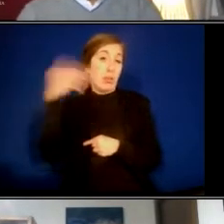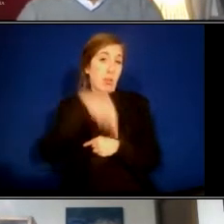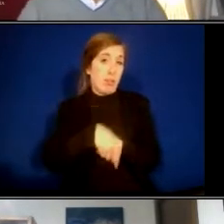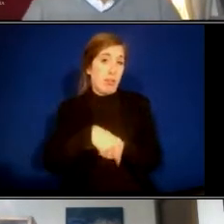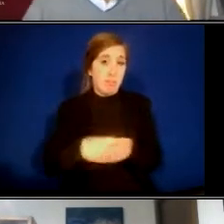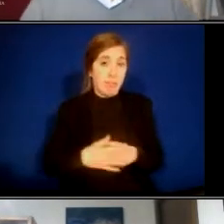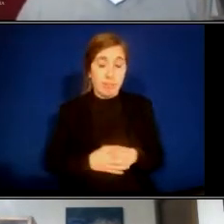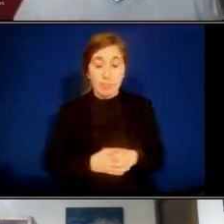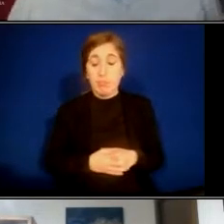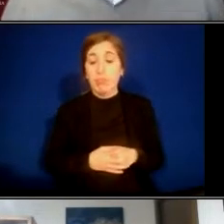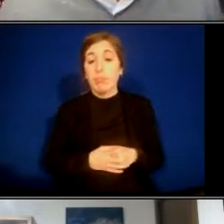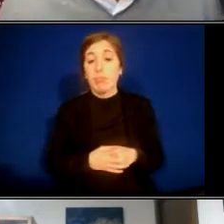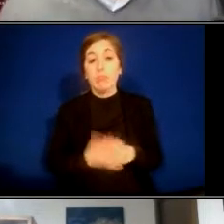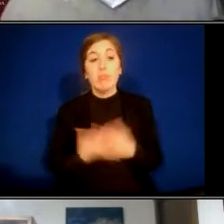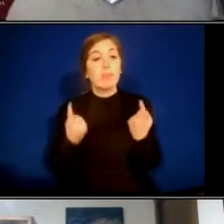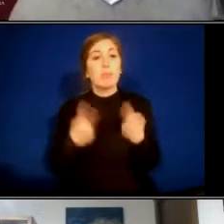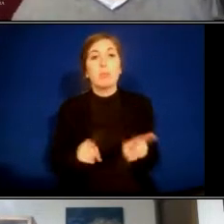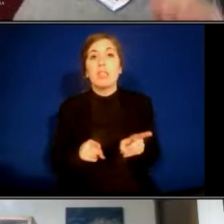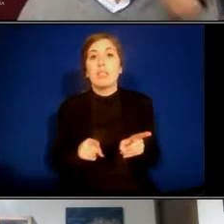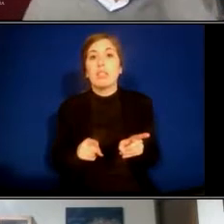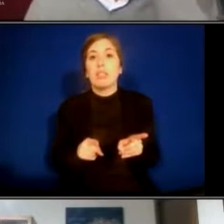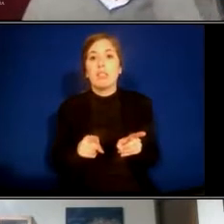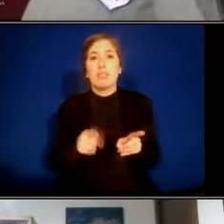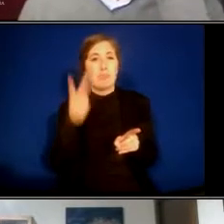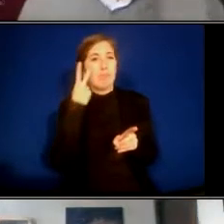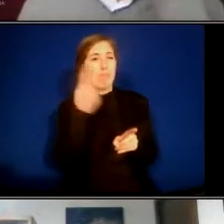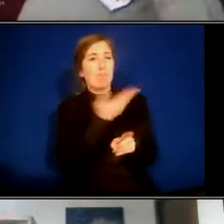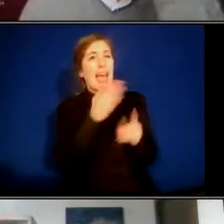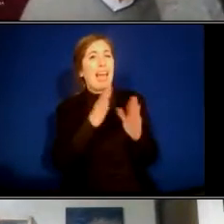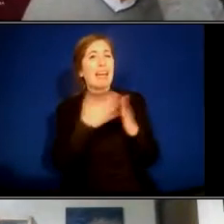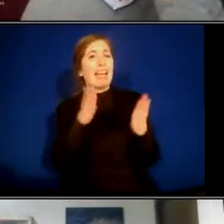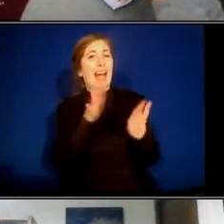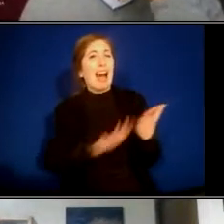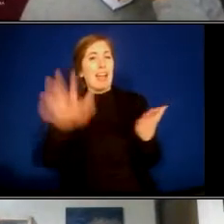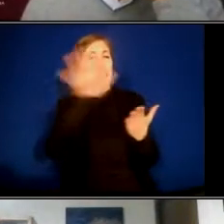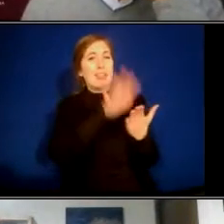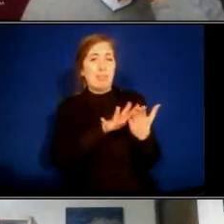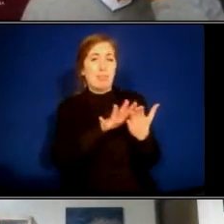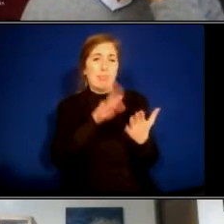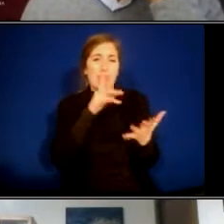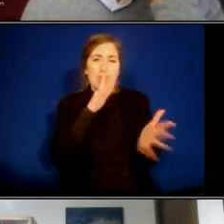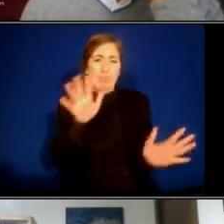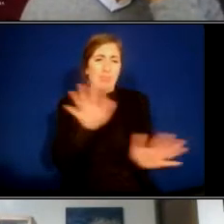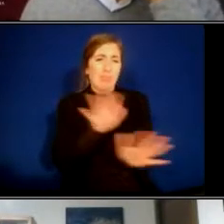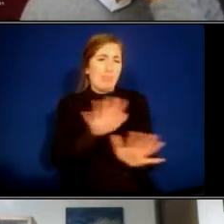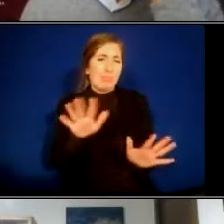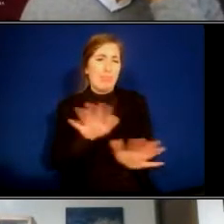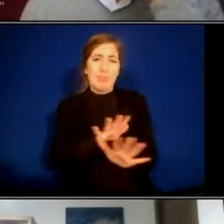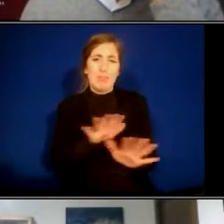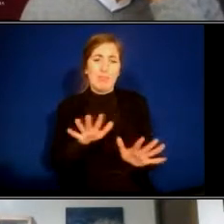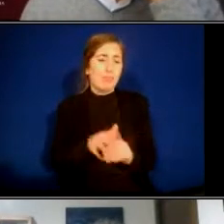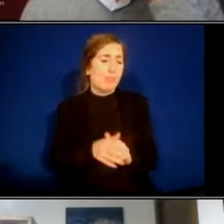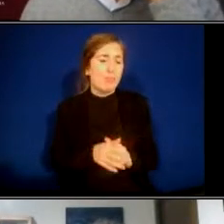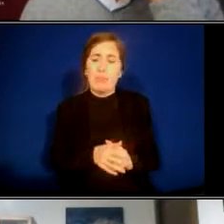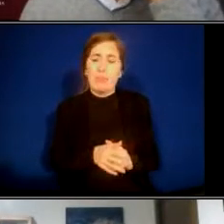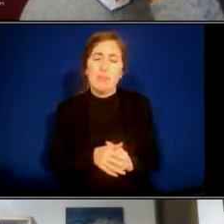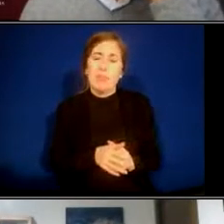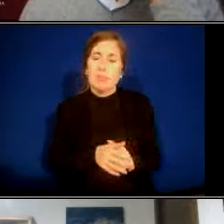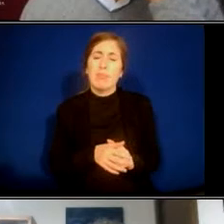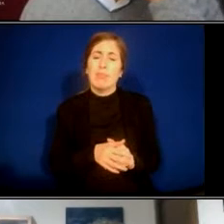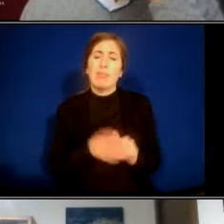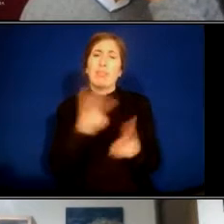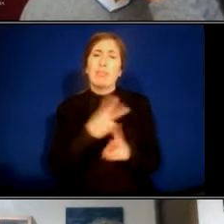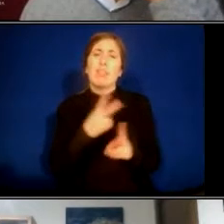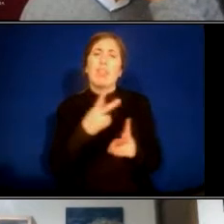Questa è un po', diciamo, una cartina terribile, ma che dice qual è la pressione